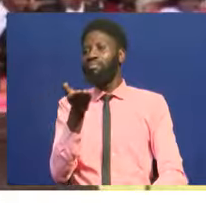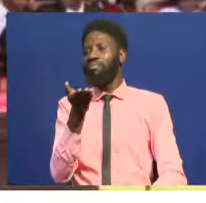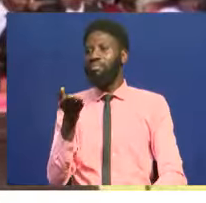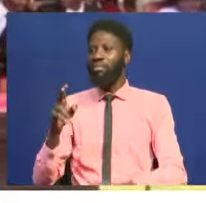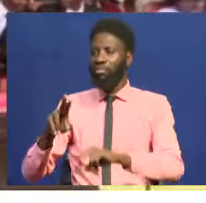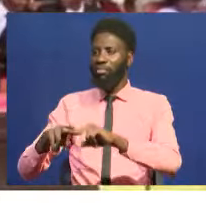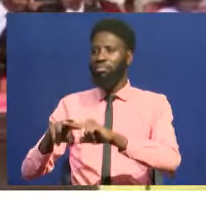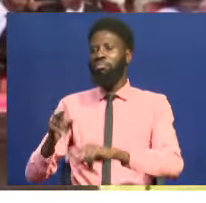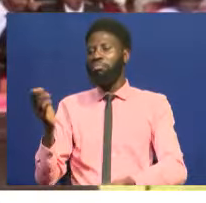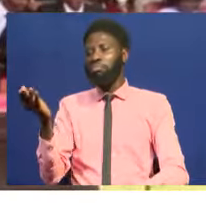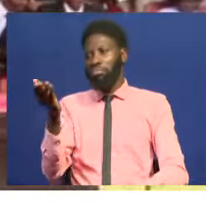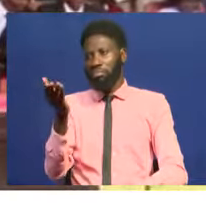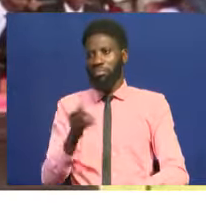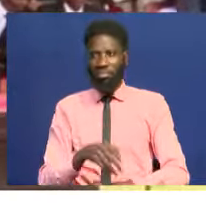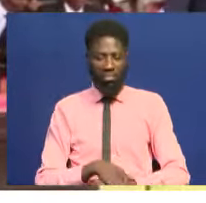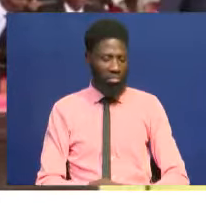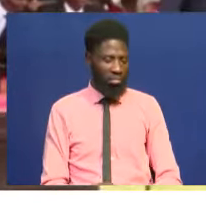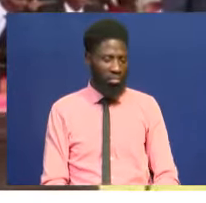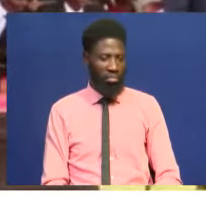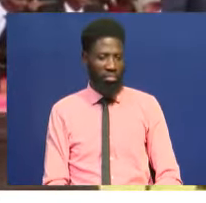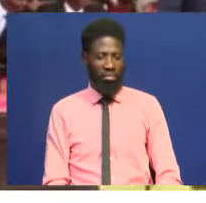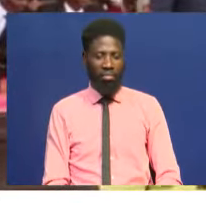Keti hapo.